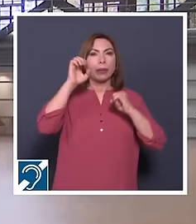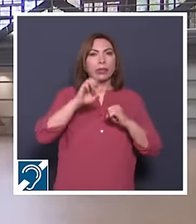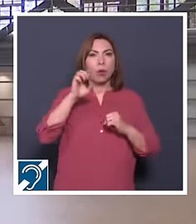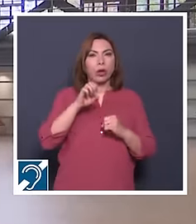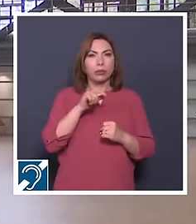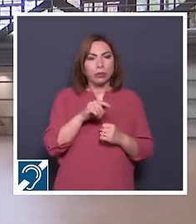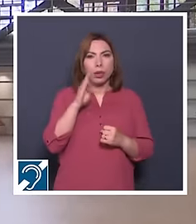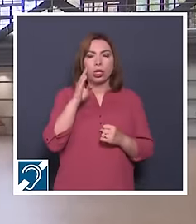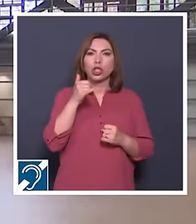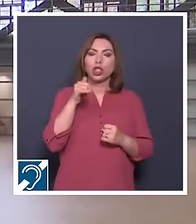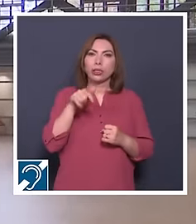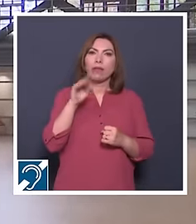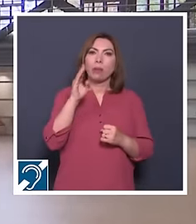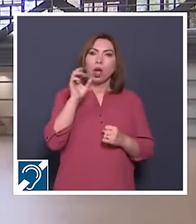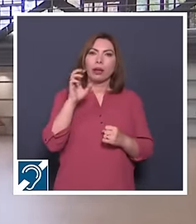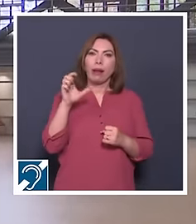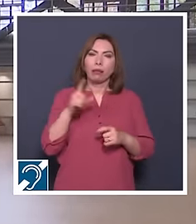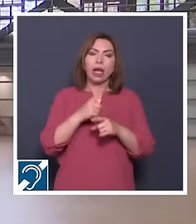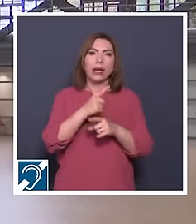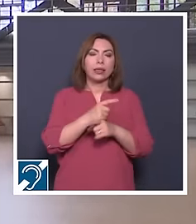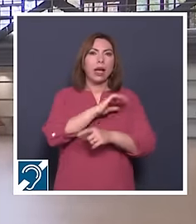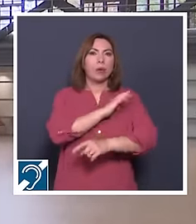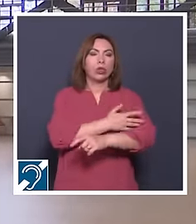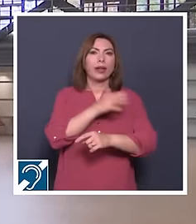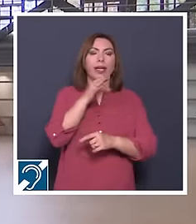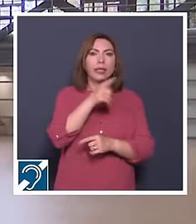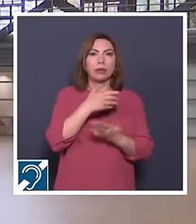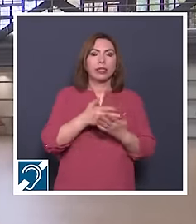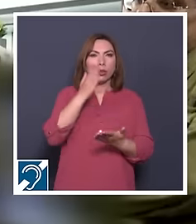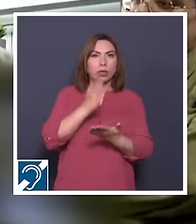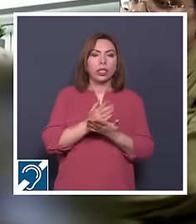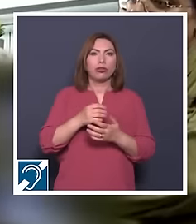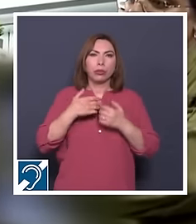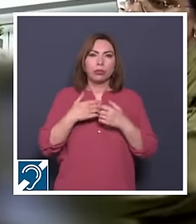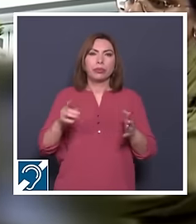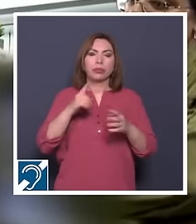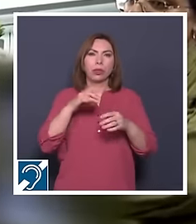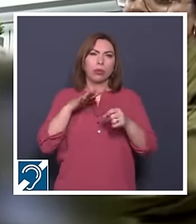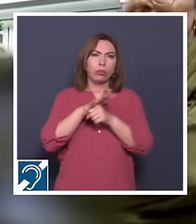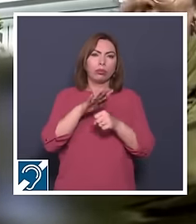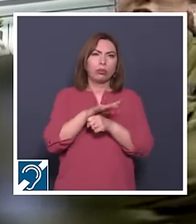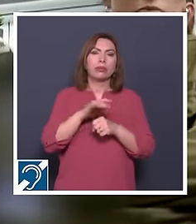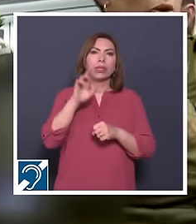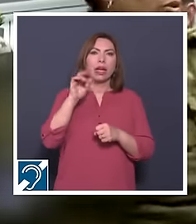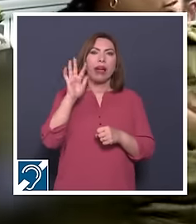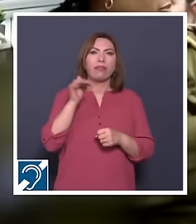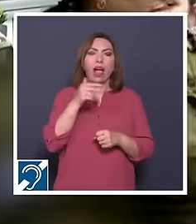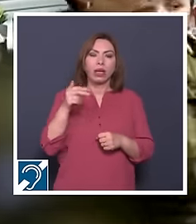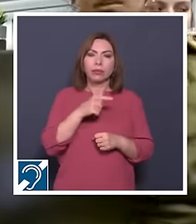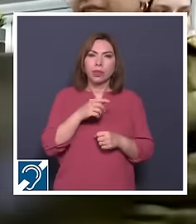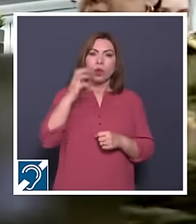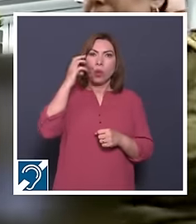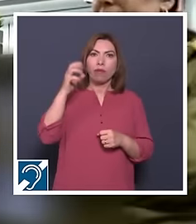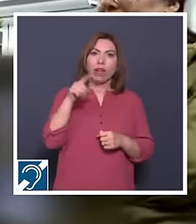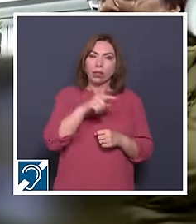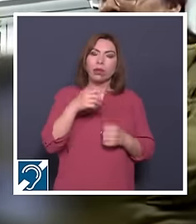europene, Josep Borrell, a criticat autoritățile israeliene pentru decizia de a lansa o operațiune în Rafah. Guvernul de la Tel Aviv a fost criticat